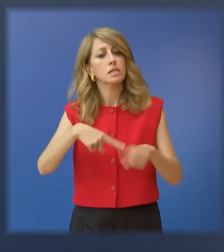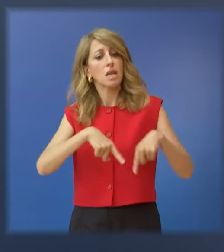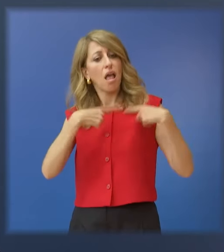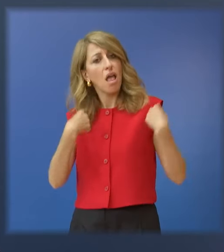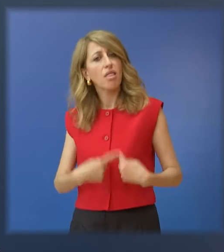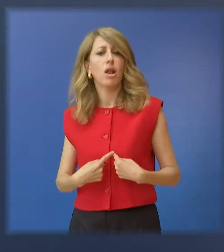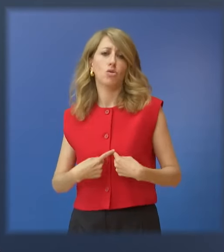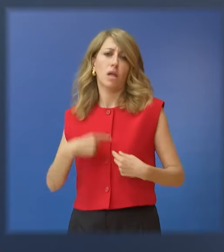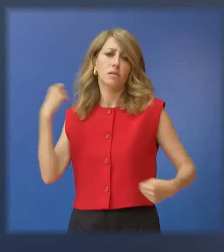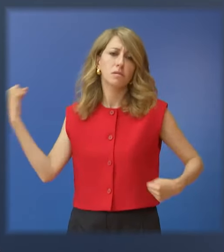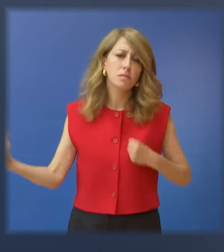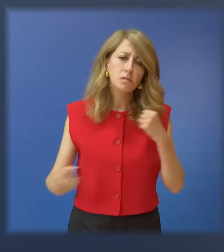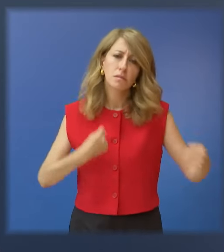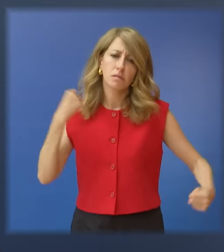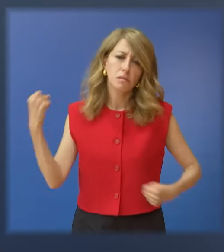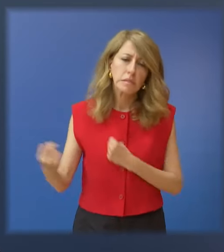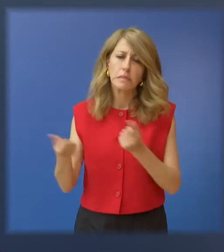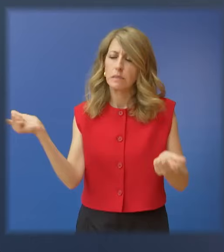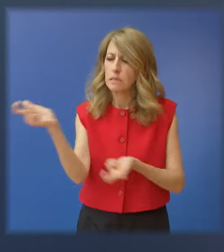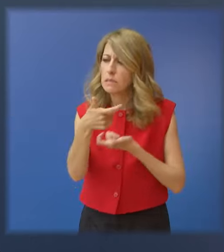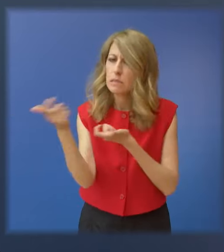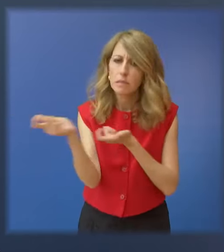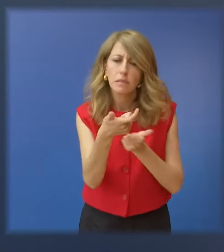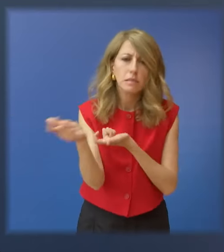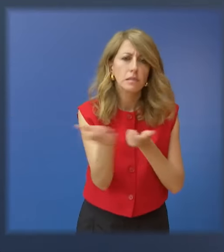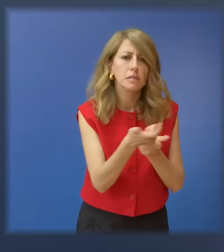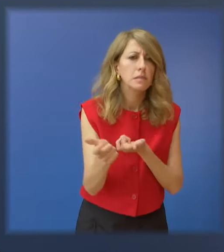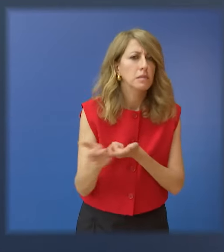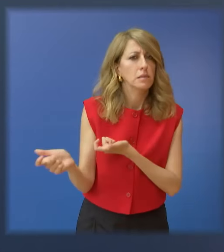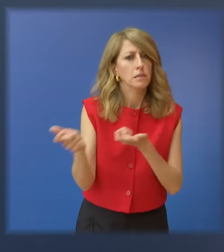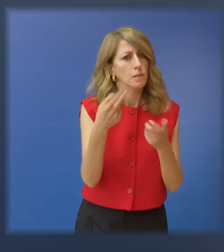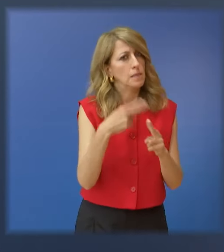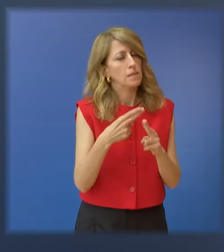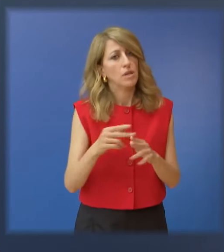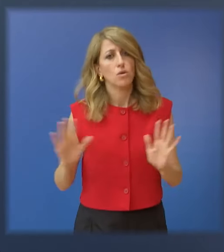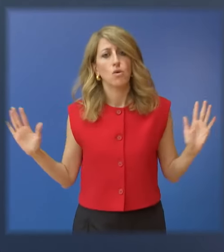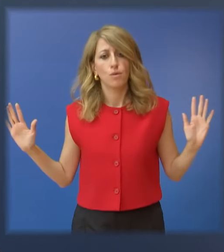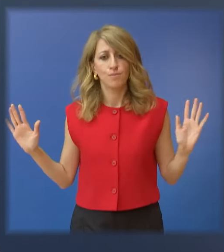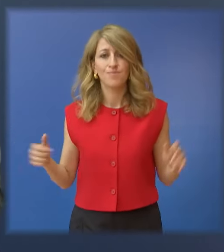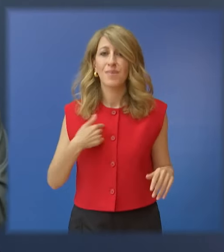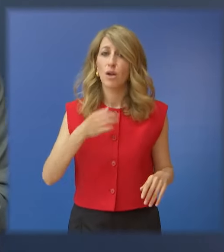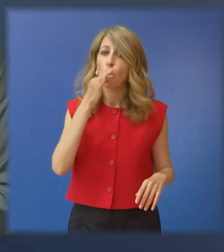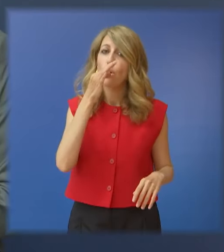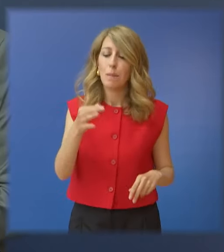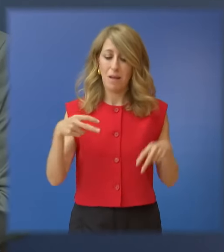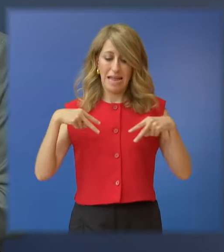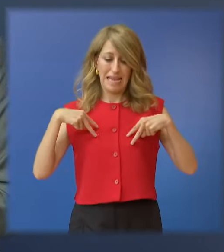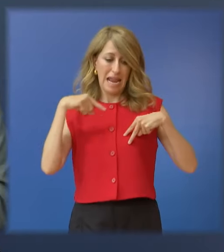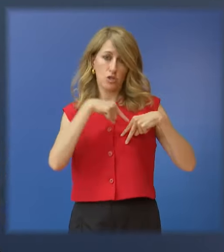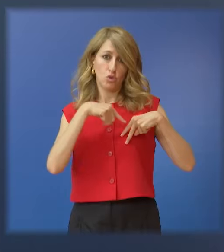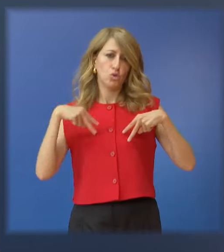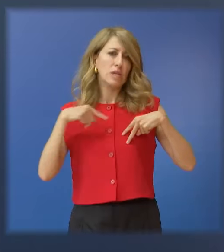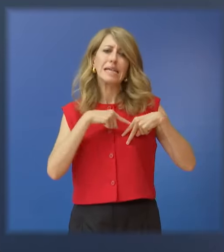και νομίζω ότι επειδή μιλάμε για το κράτος αξίζει να σταθούμε στους ανθρώπους να τονίσουμε το ρόλο τους η